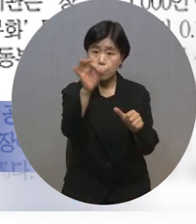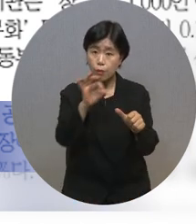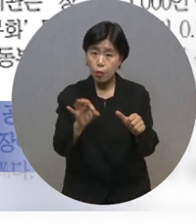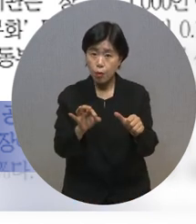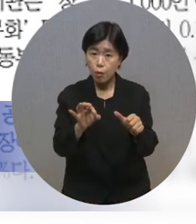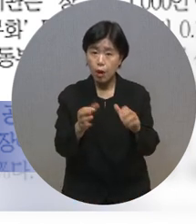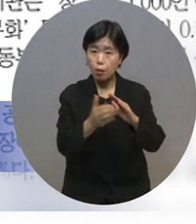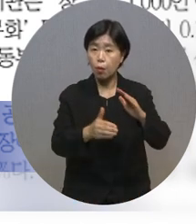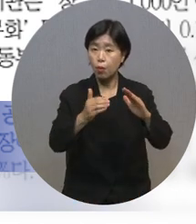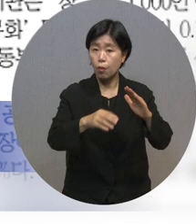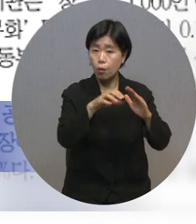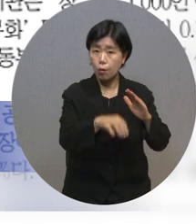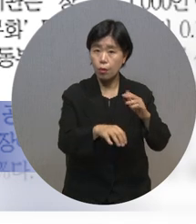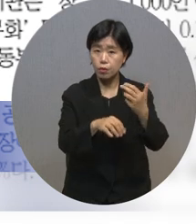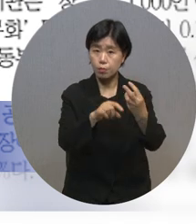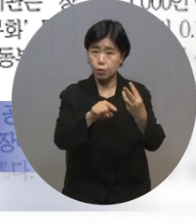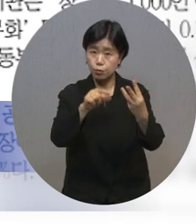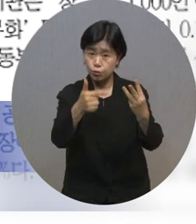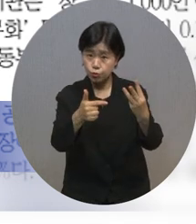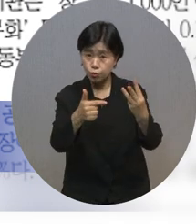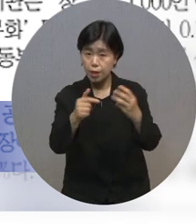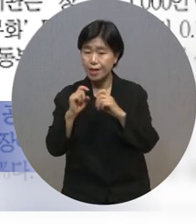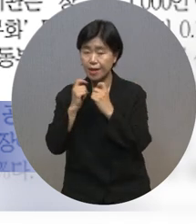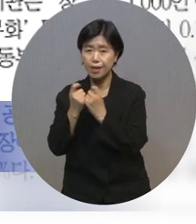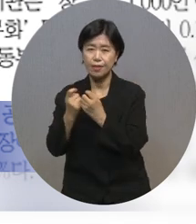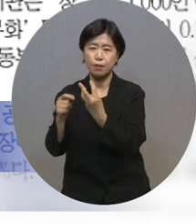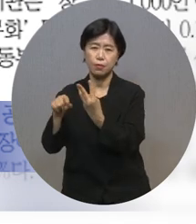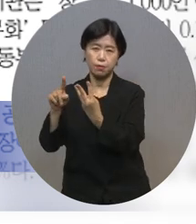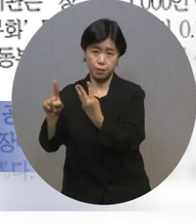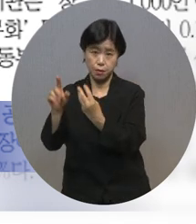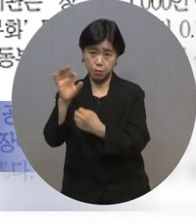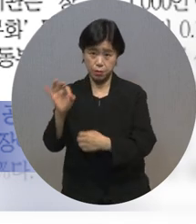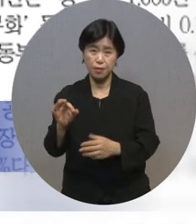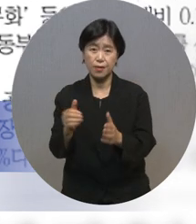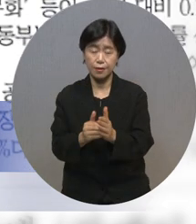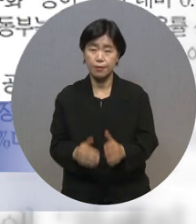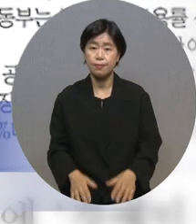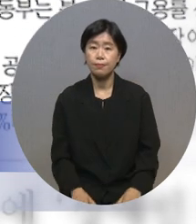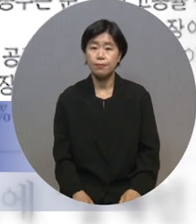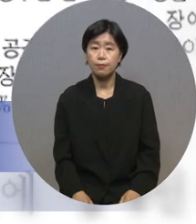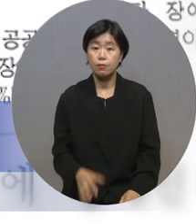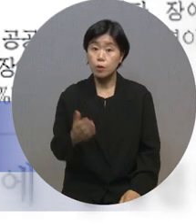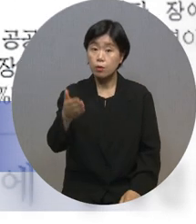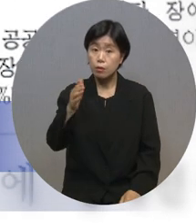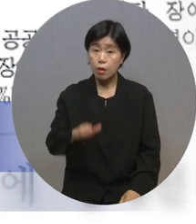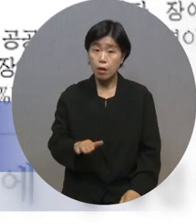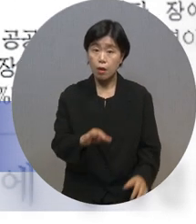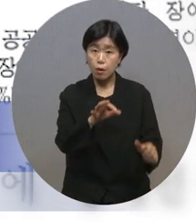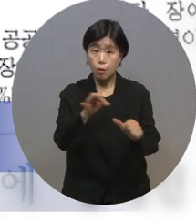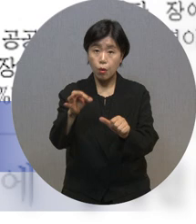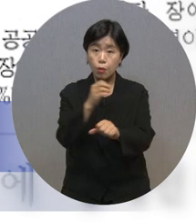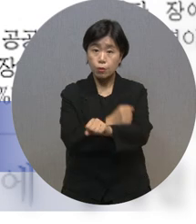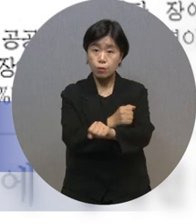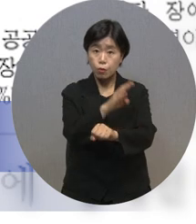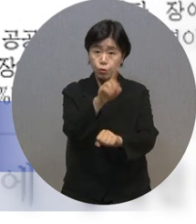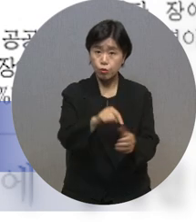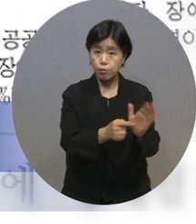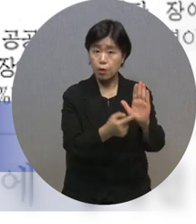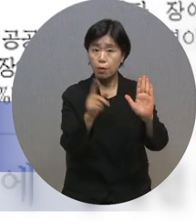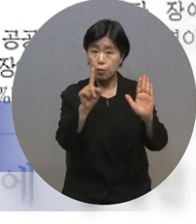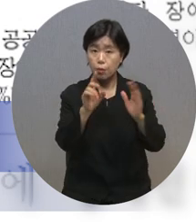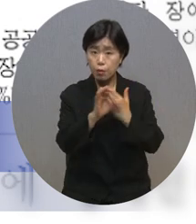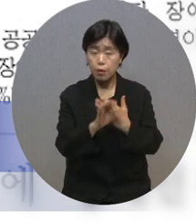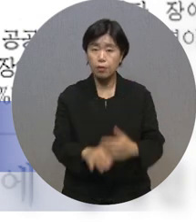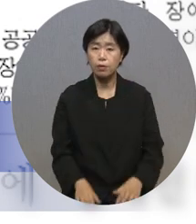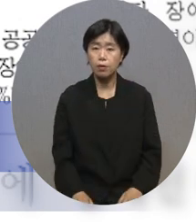공공이 3.6% 민간이 3.1% 있습니다 그러나 고용 노동부 발표에 따르면